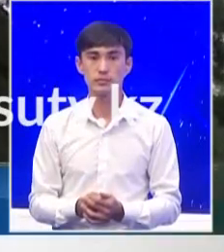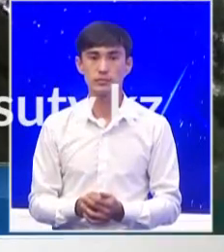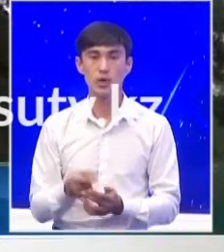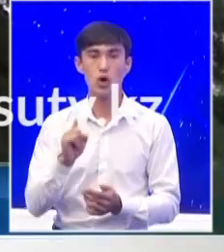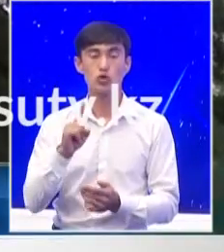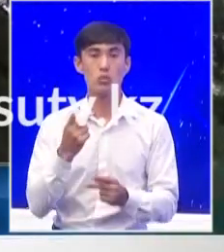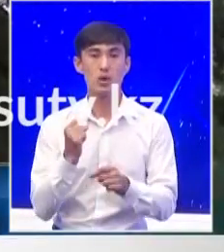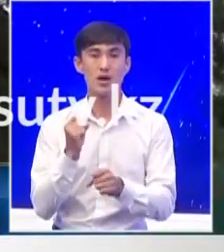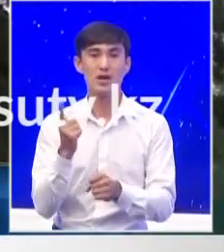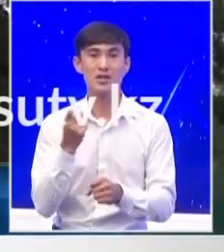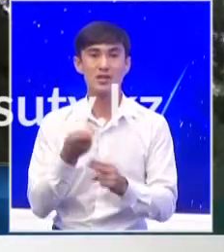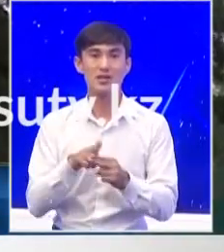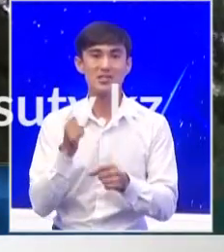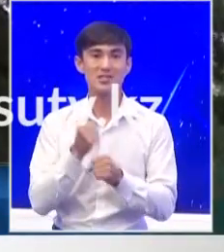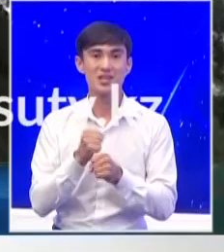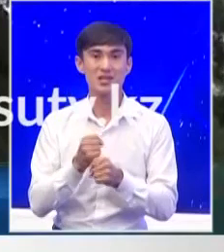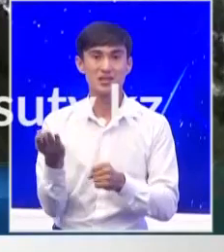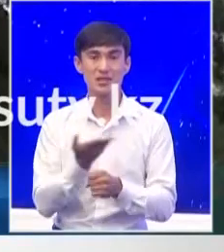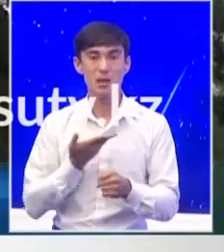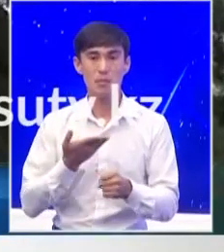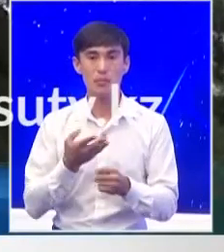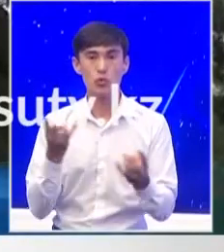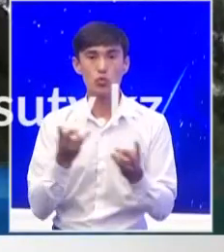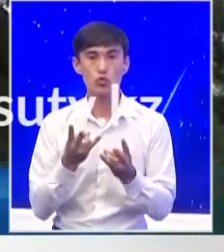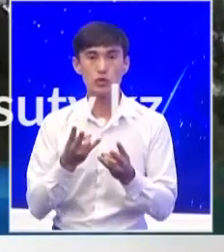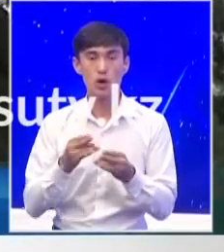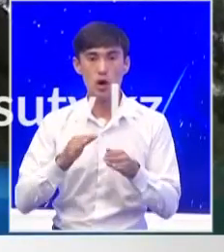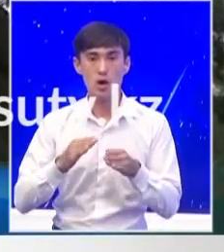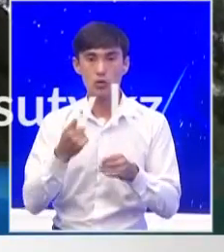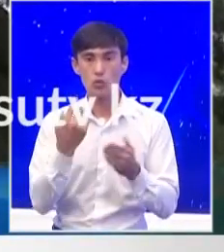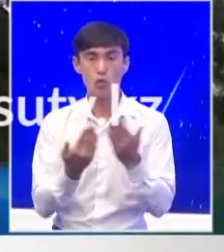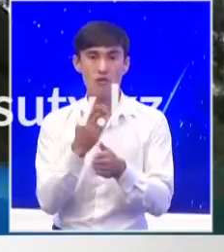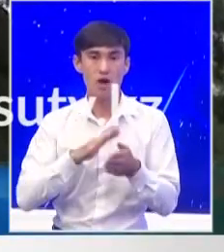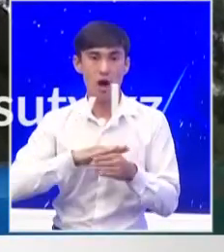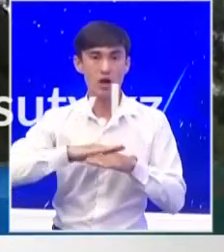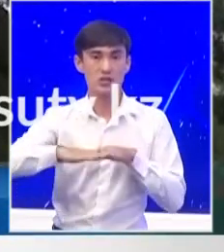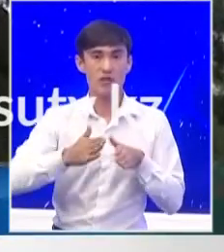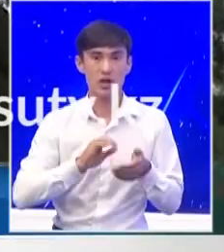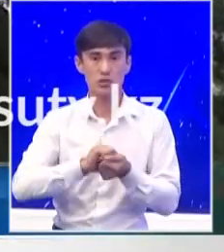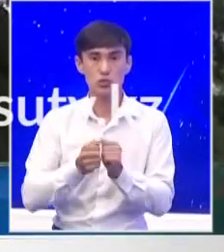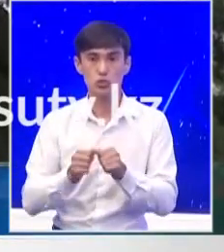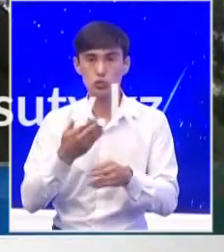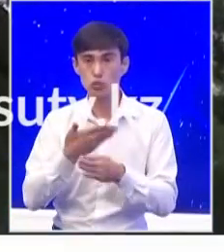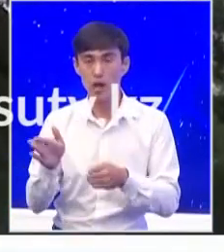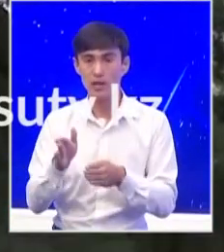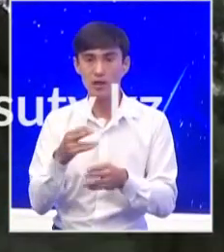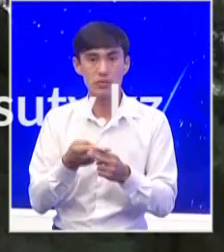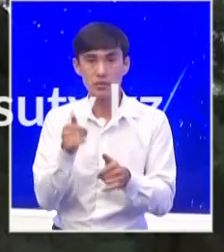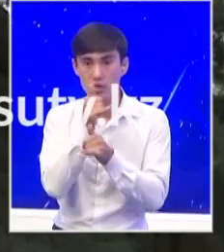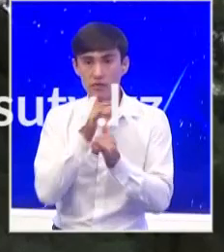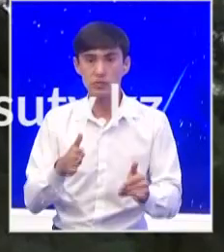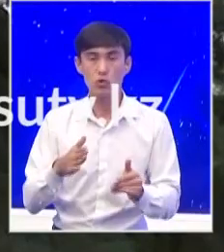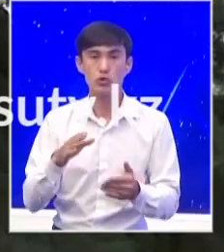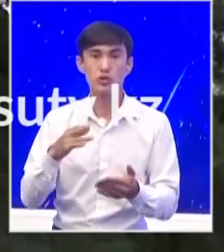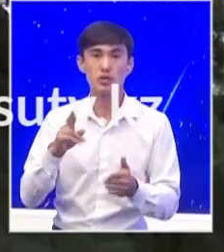Чтобы это сделать, нам придется снять недавно уложенный асфальт. Заменить его снова без экспертного заключения невозможно. В этом есть